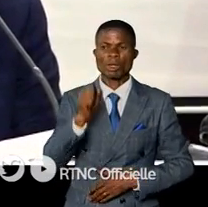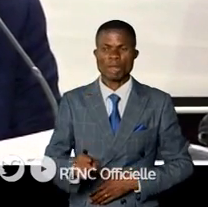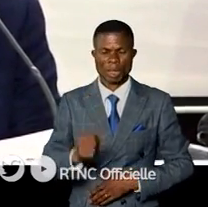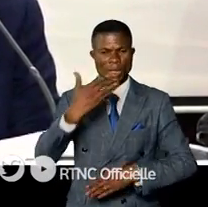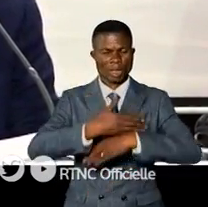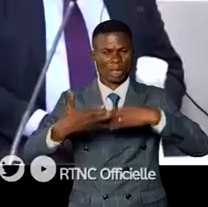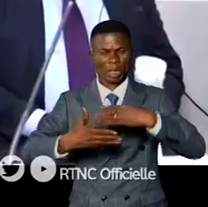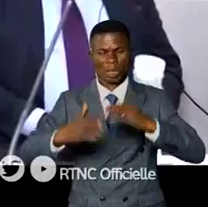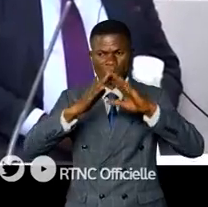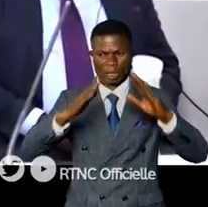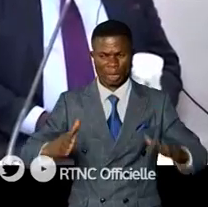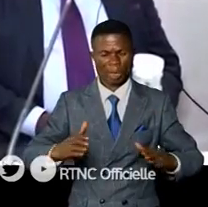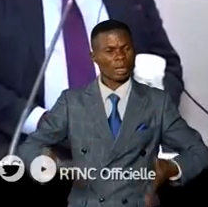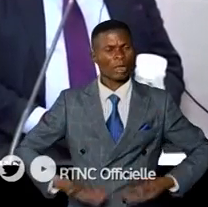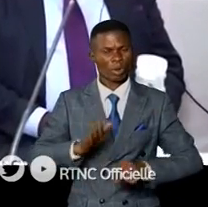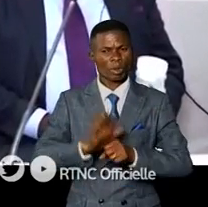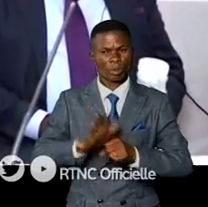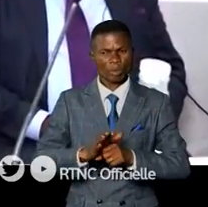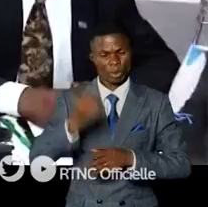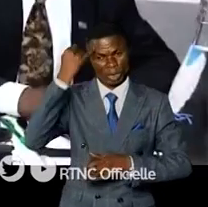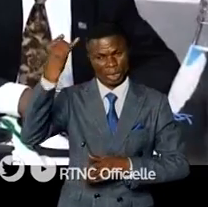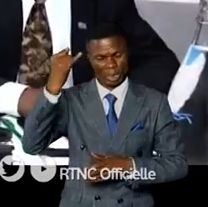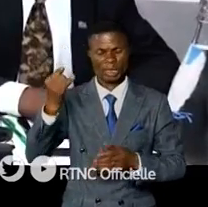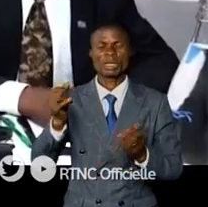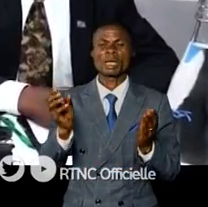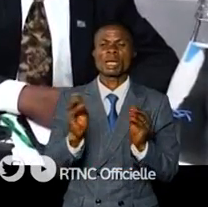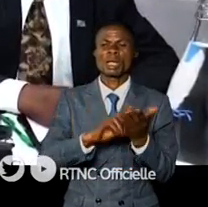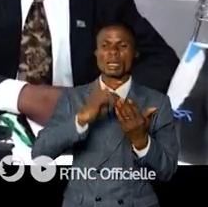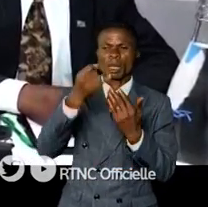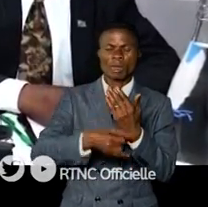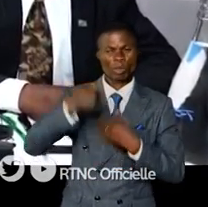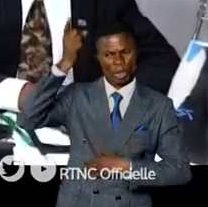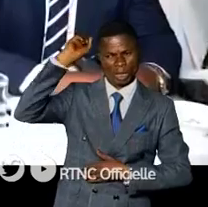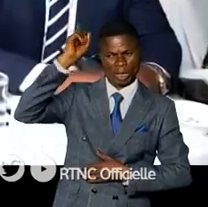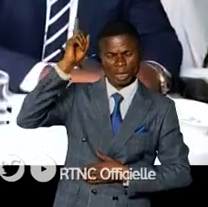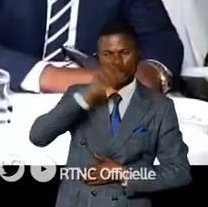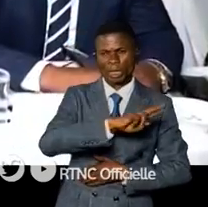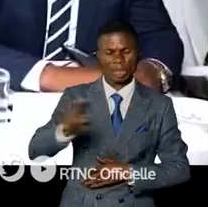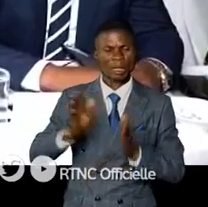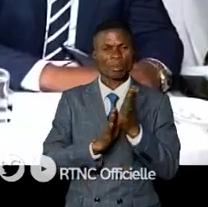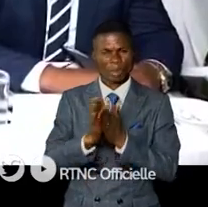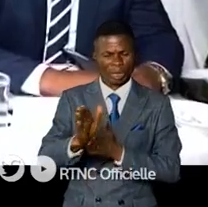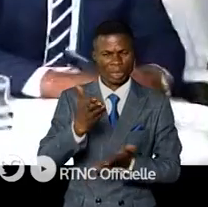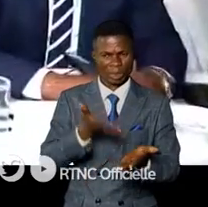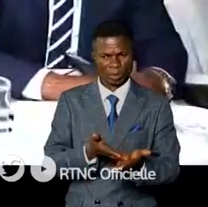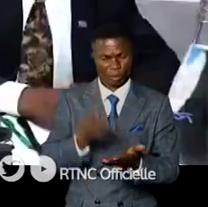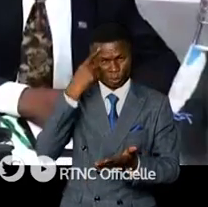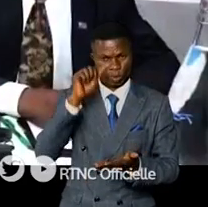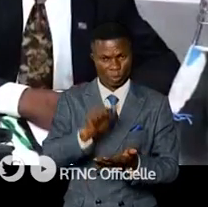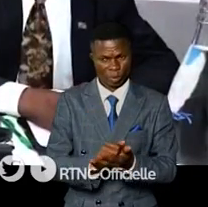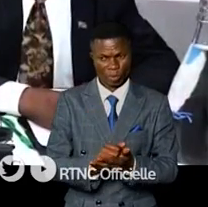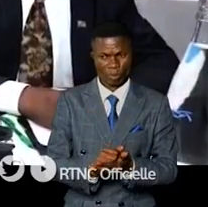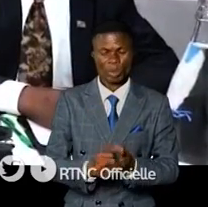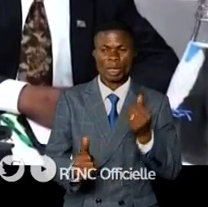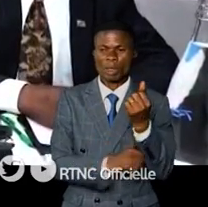infrastructures Willingopos, salue les pourparlers de ce projet qui date depuis 2015. À ce stade, l'heure